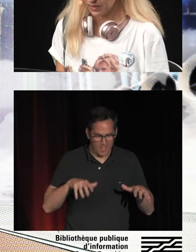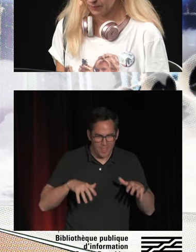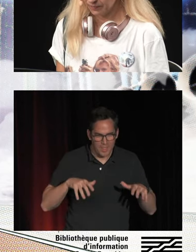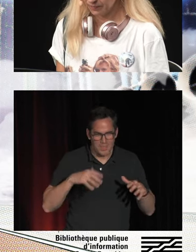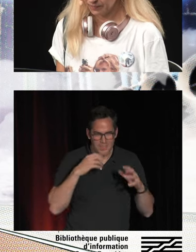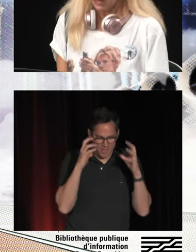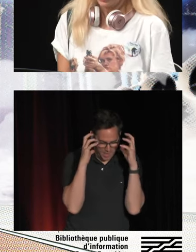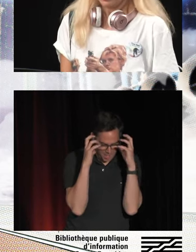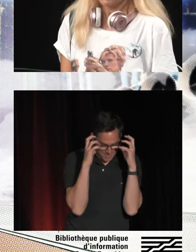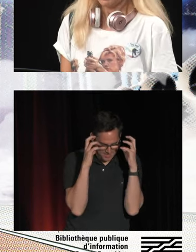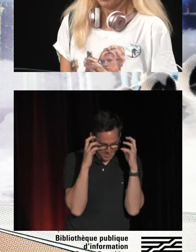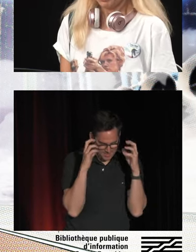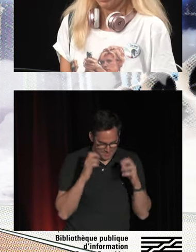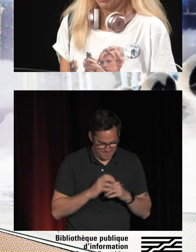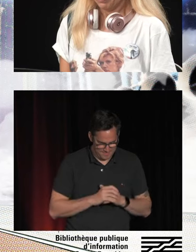on adore.